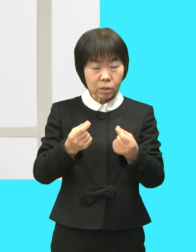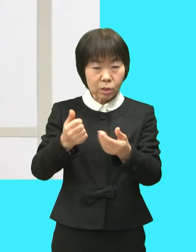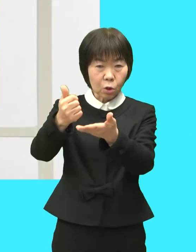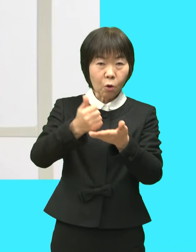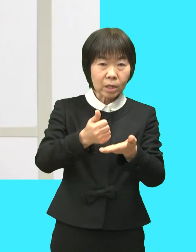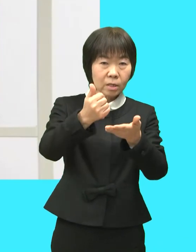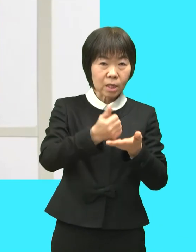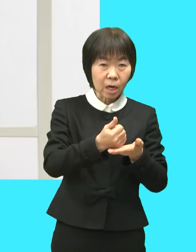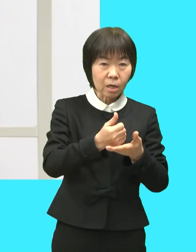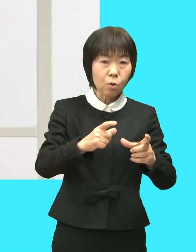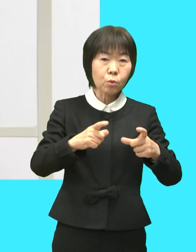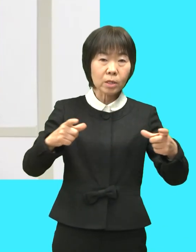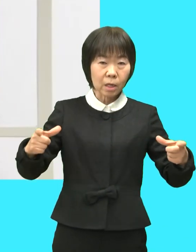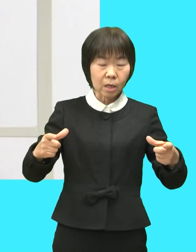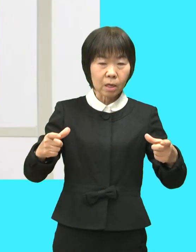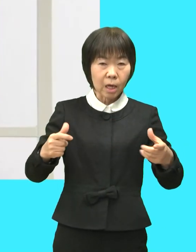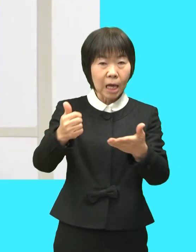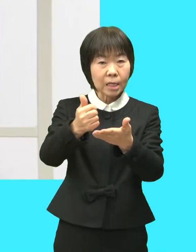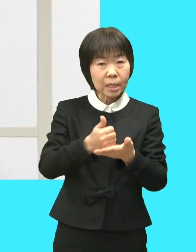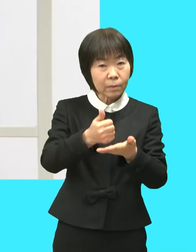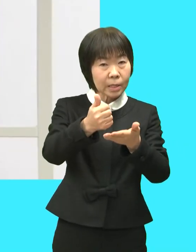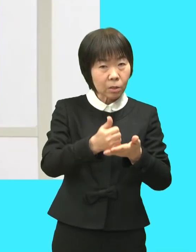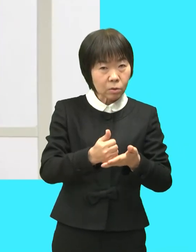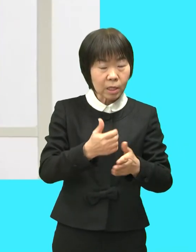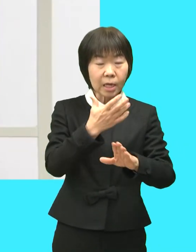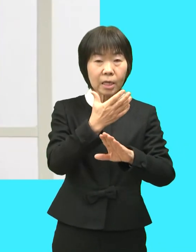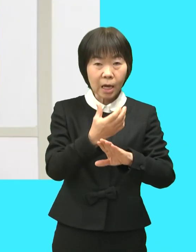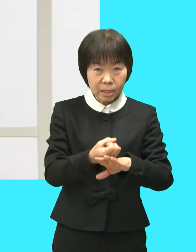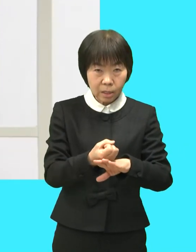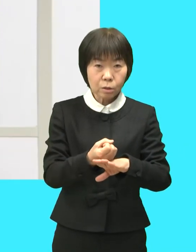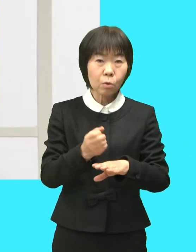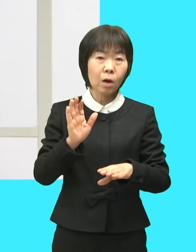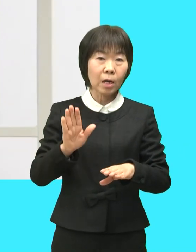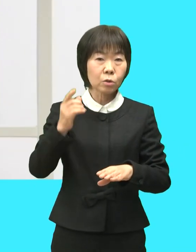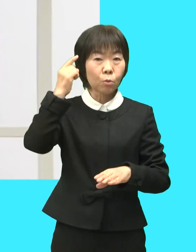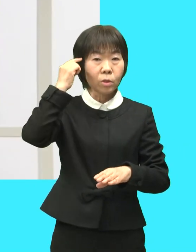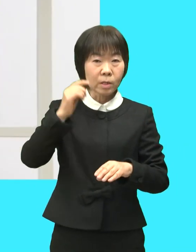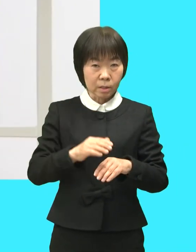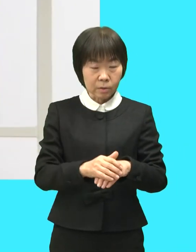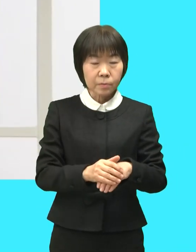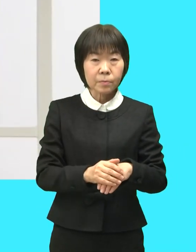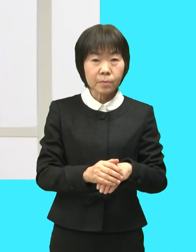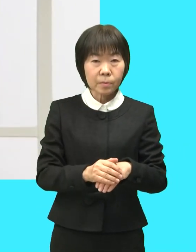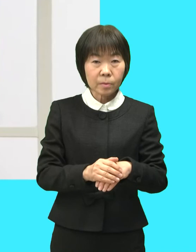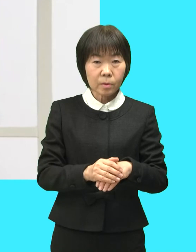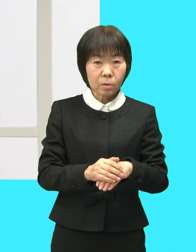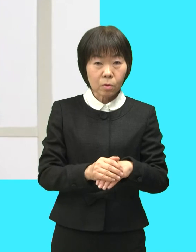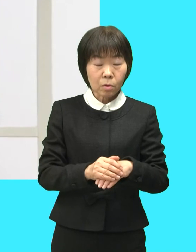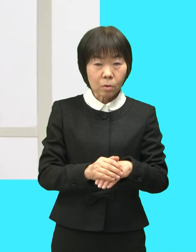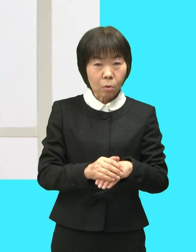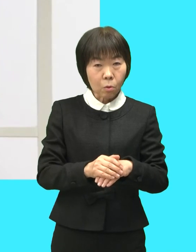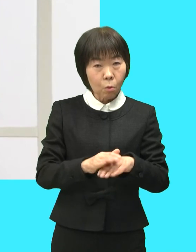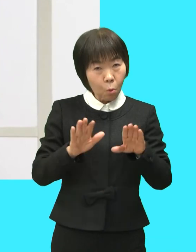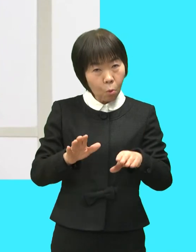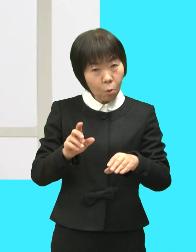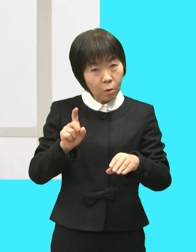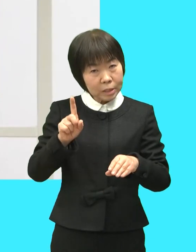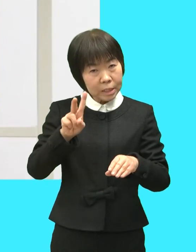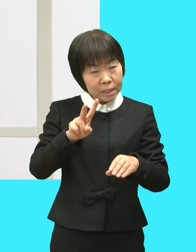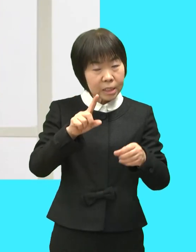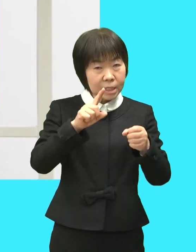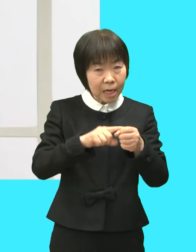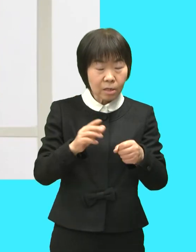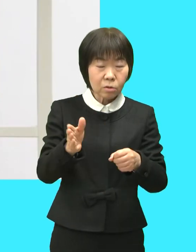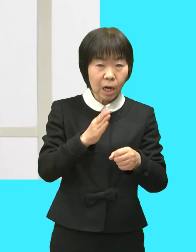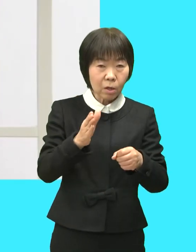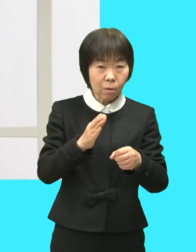て、またリピーターとなって定着をしていただきつつあると思います。でここ1年ほどは非常に